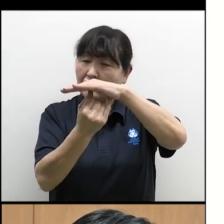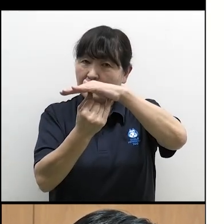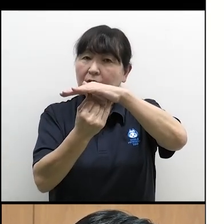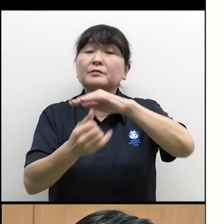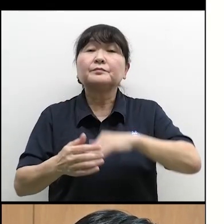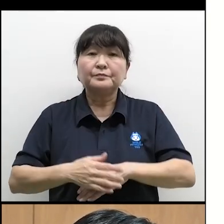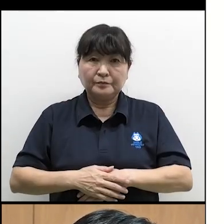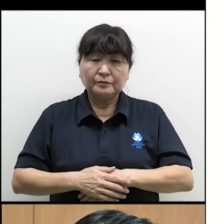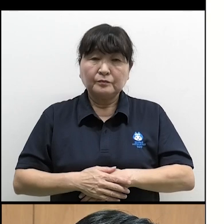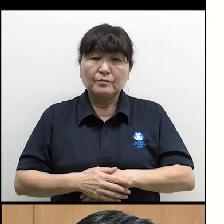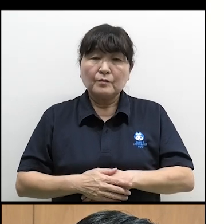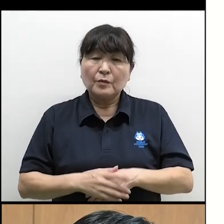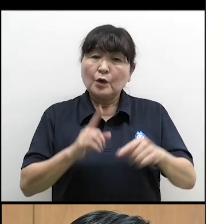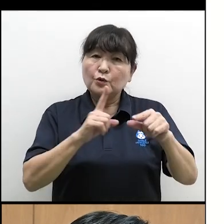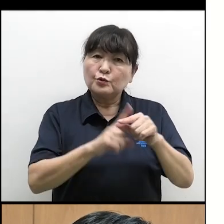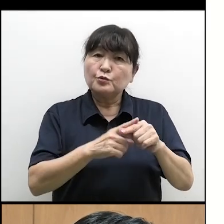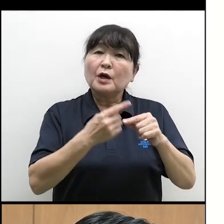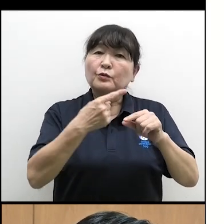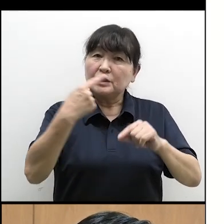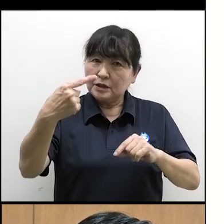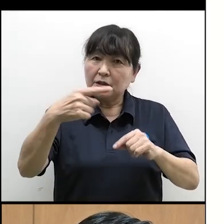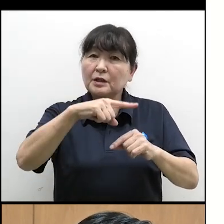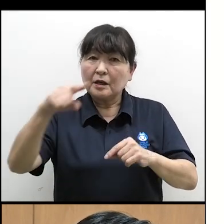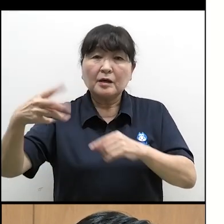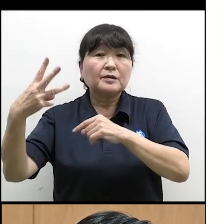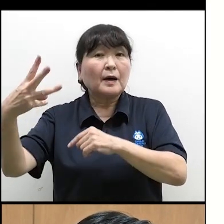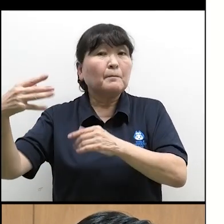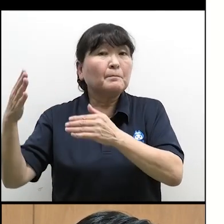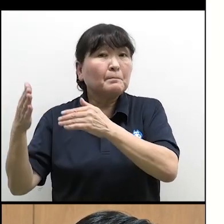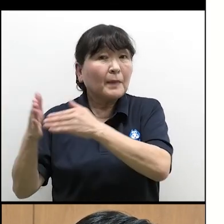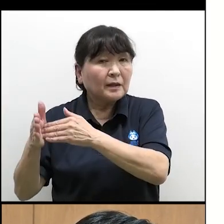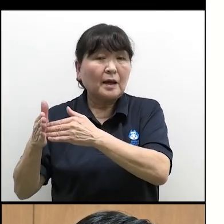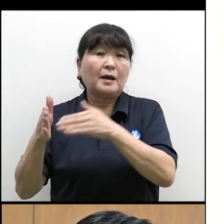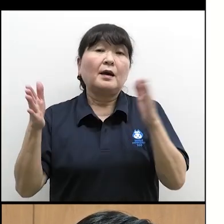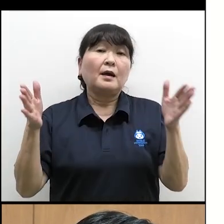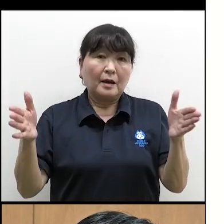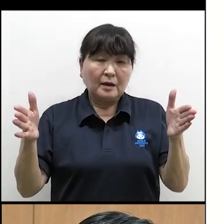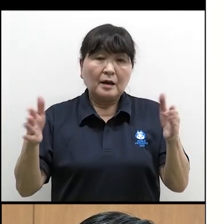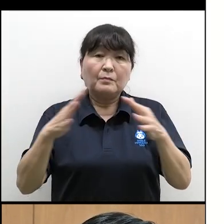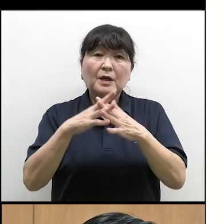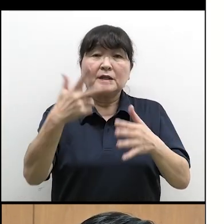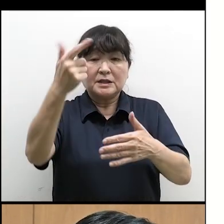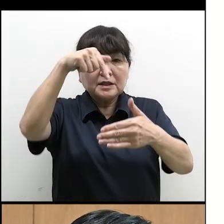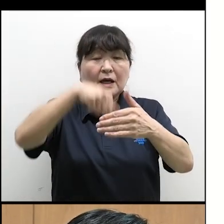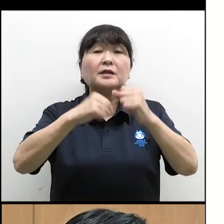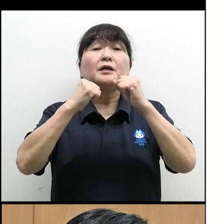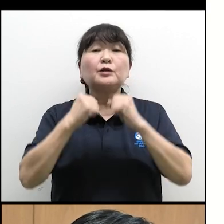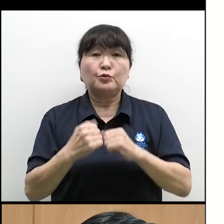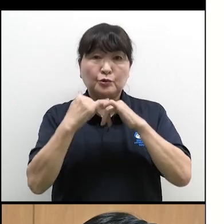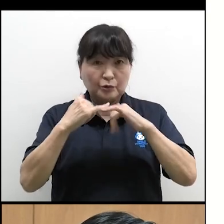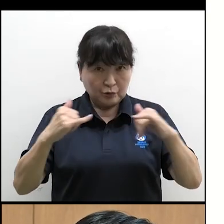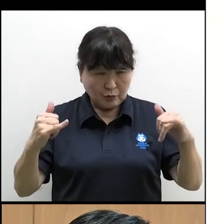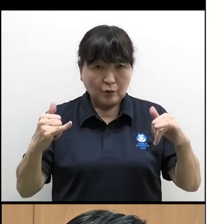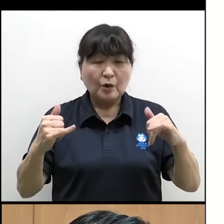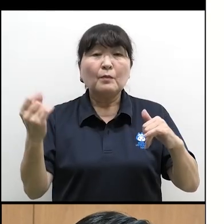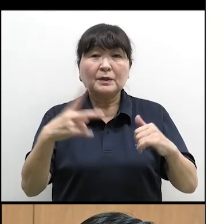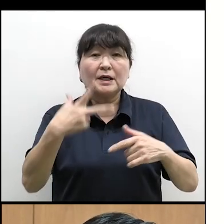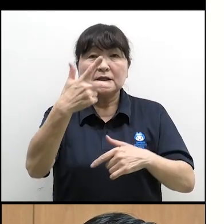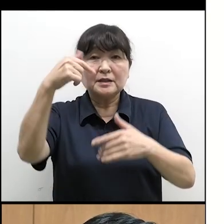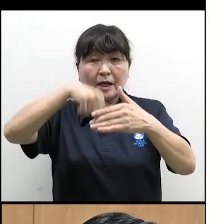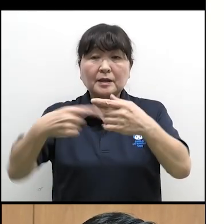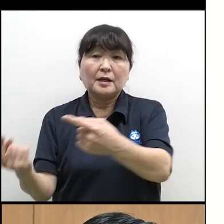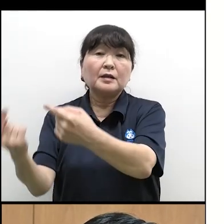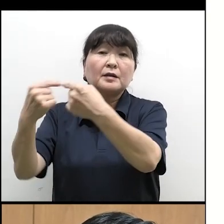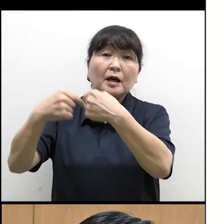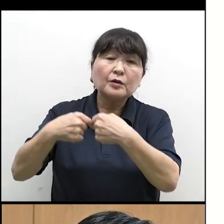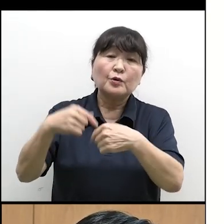年生から3年生の生徒で、宮崎市内在住の生徒もしくは宮崎市内に転入予定の方、不登校